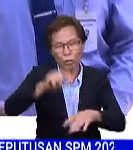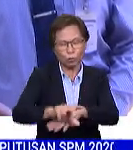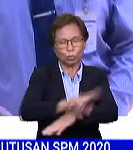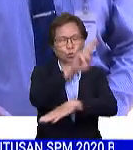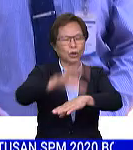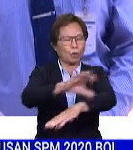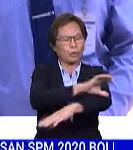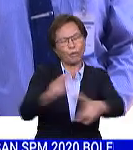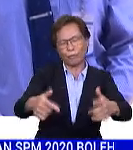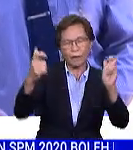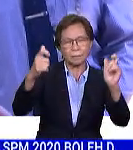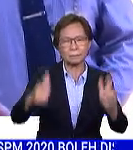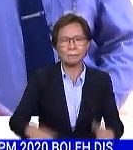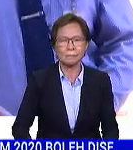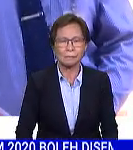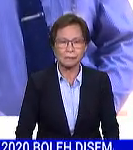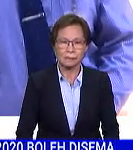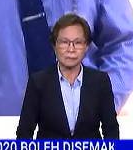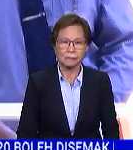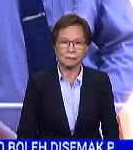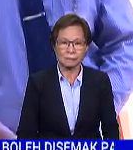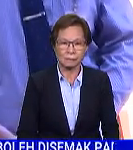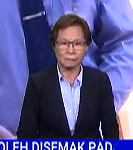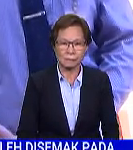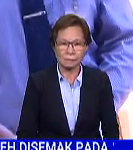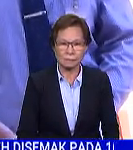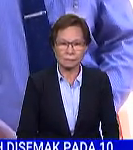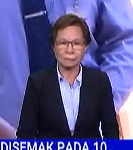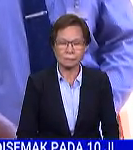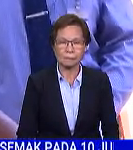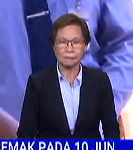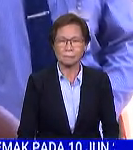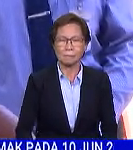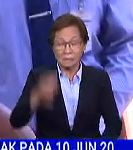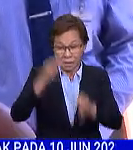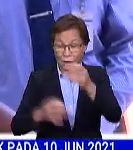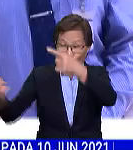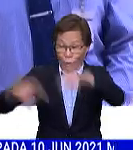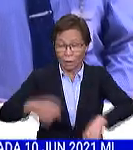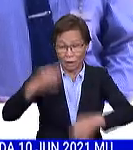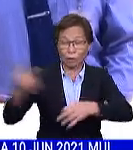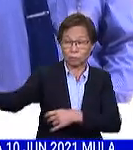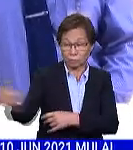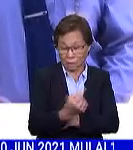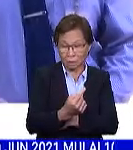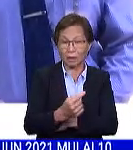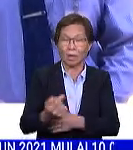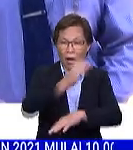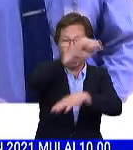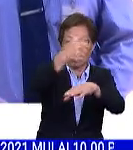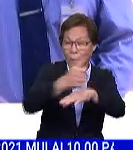komputer semua. Kalau orang mari tetap itu masa itu